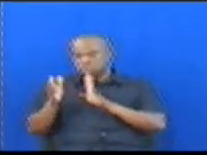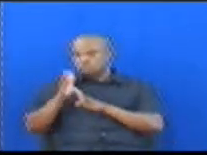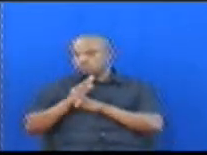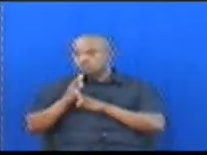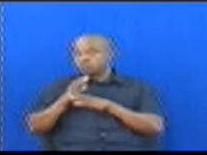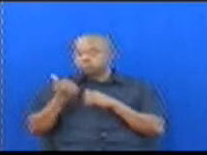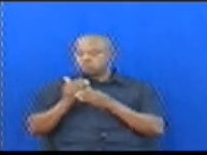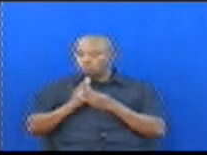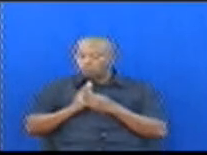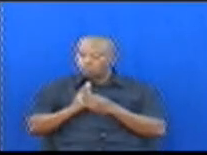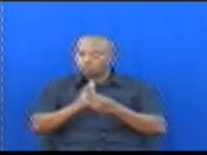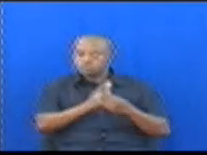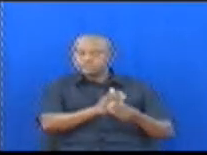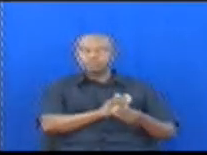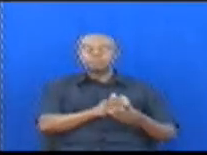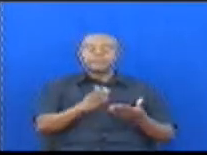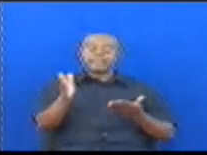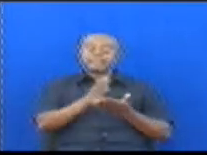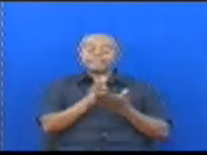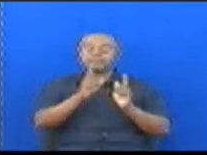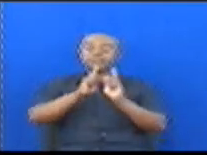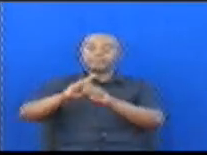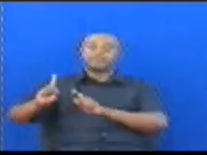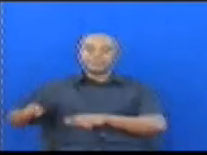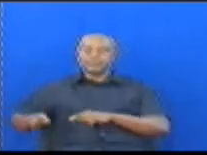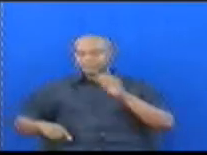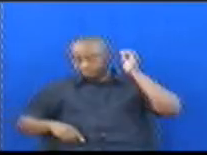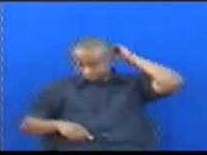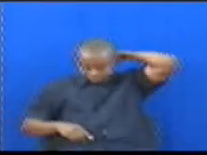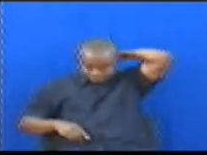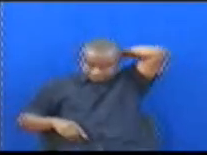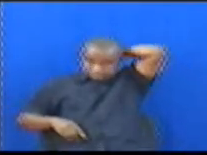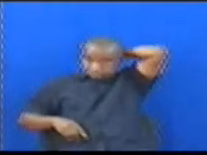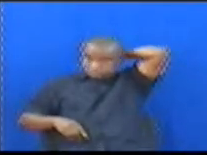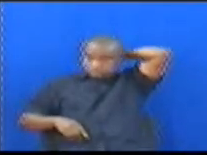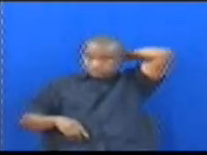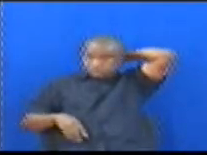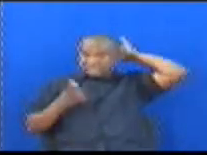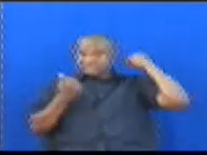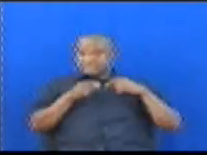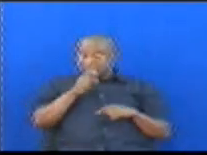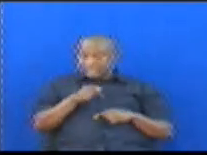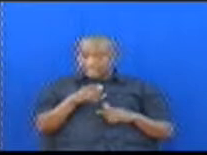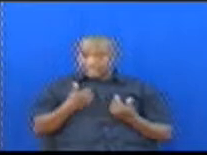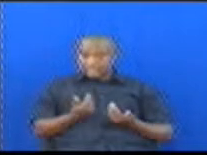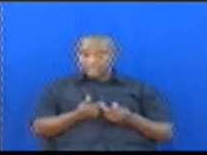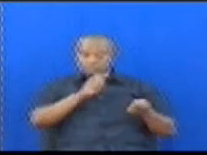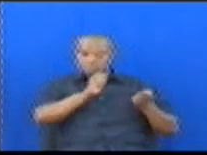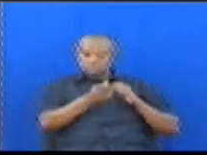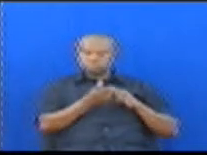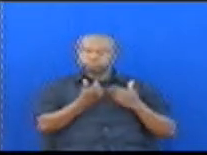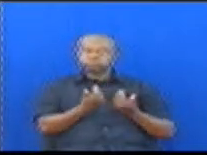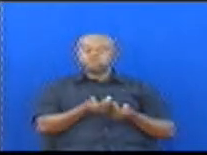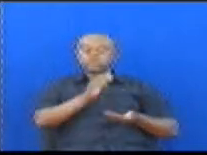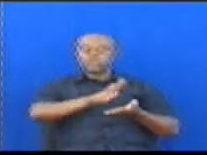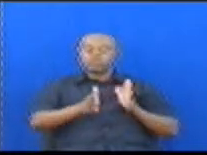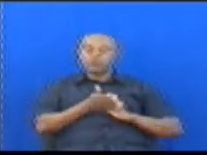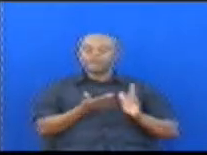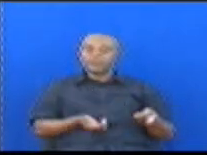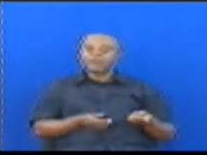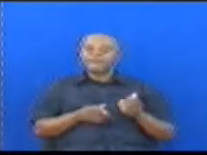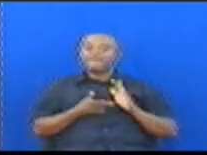mashauri mbalimbali. Hivyo sasa marekebisho haya ni muafaka, kwa sababu tuchukulie